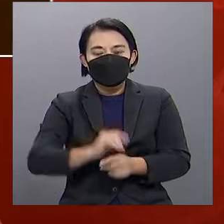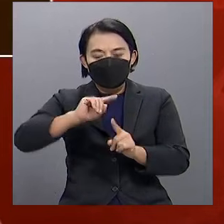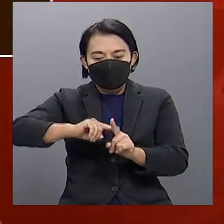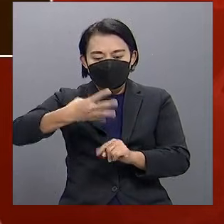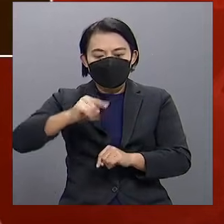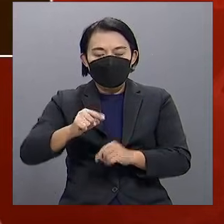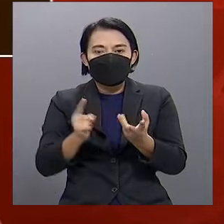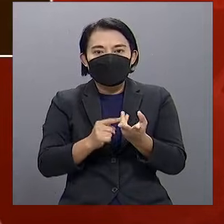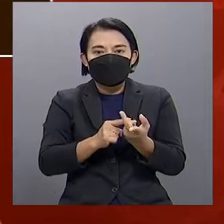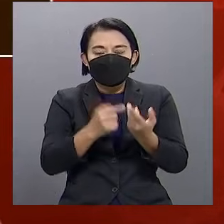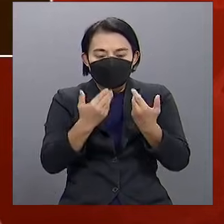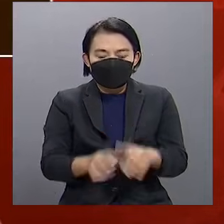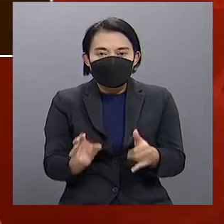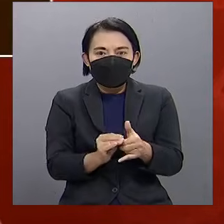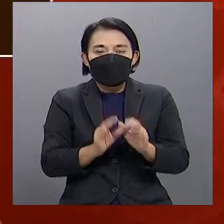ผู้ติดเชื้อสะสมแล้ว